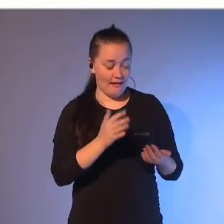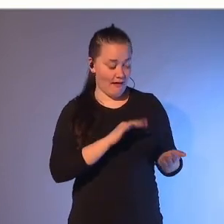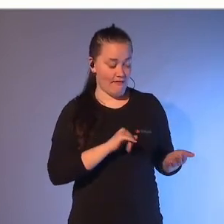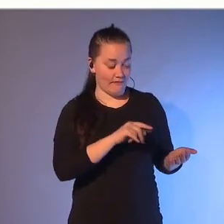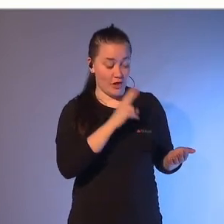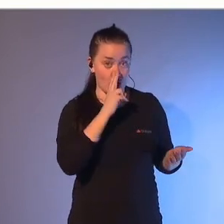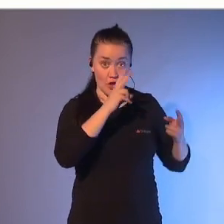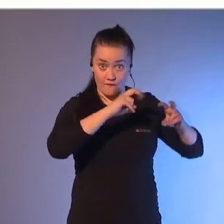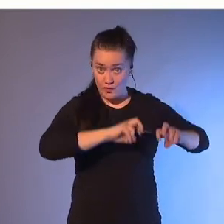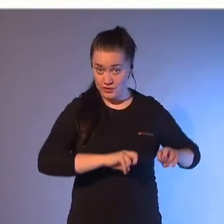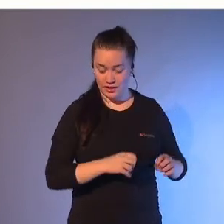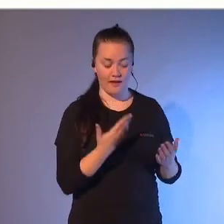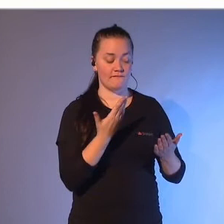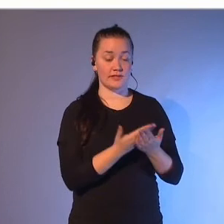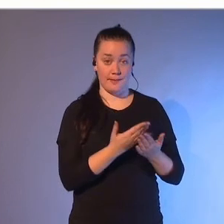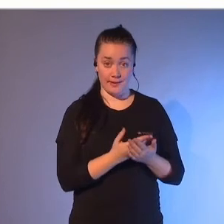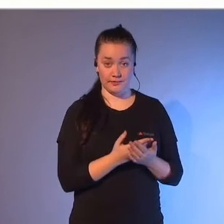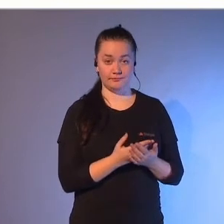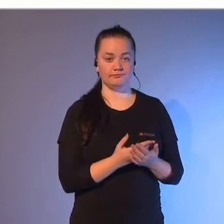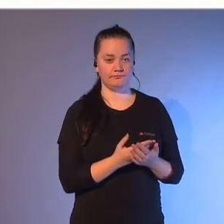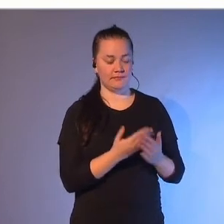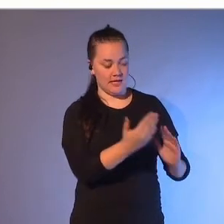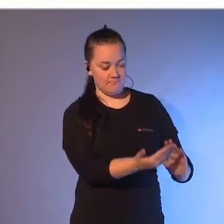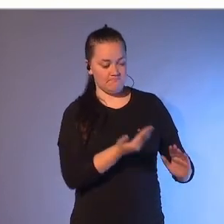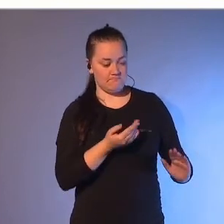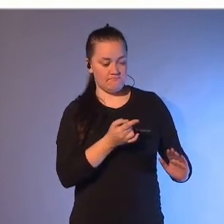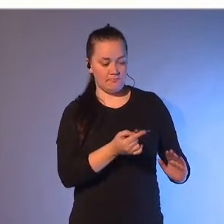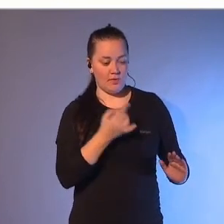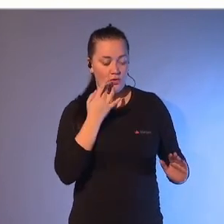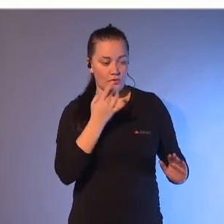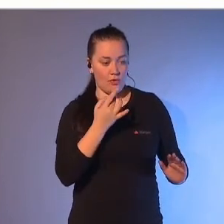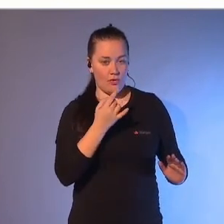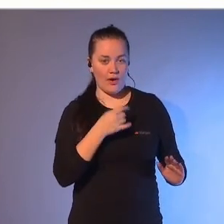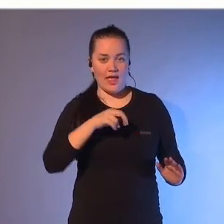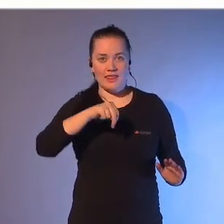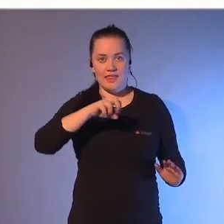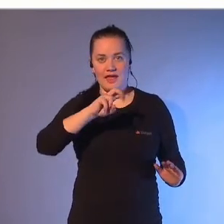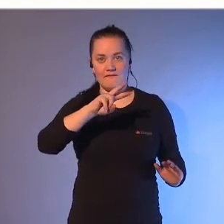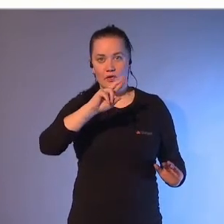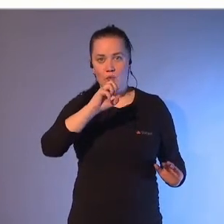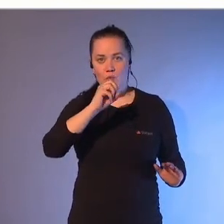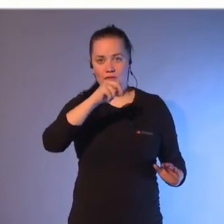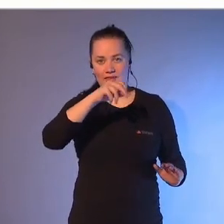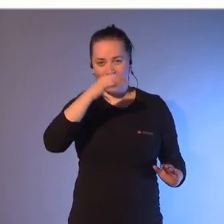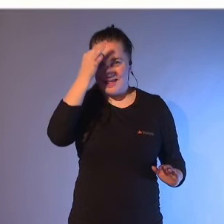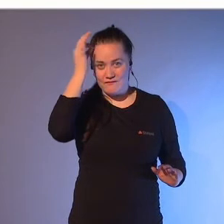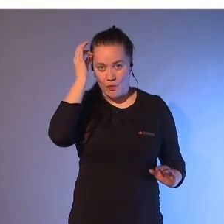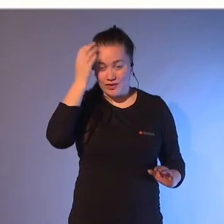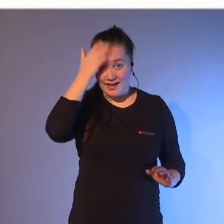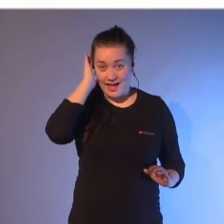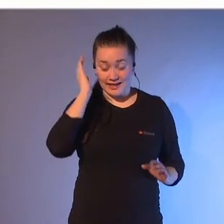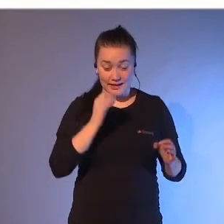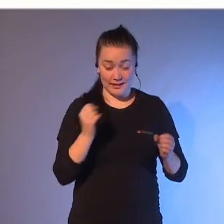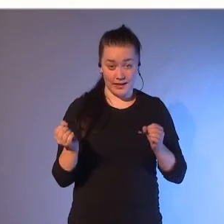nyere forskningen, som for eksempel viser det at det når nevronene I hjernen kommuniserer